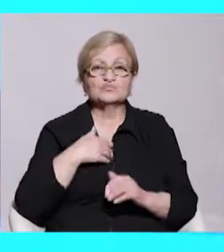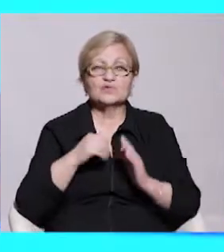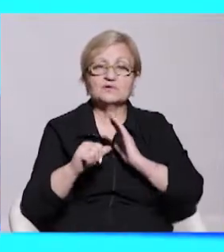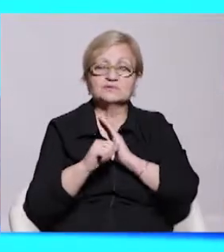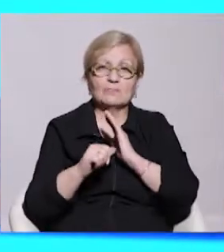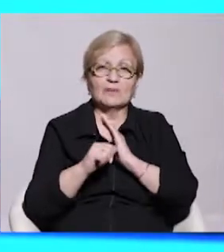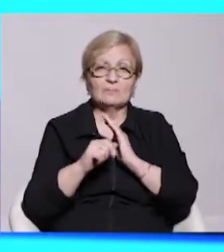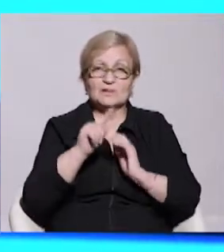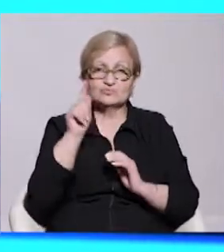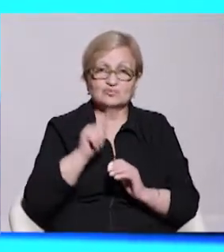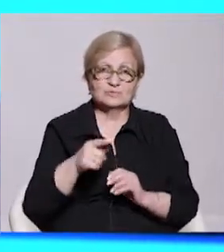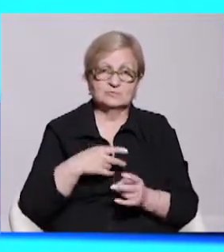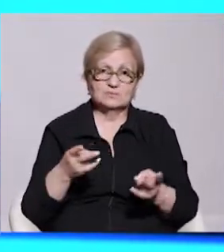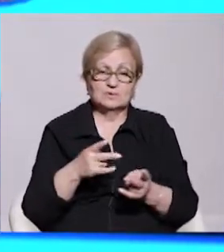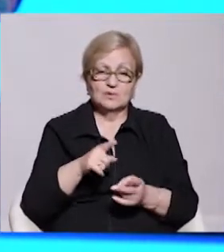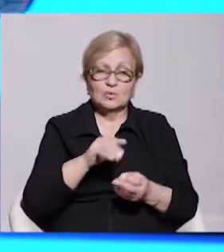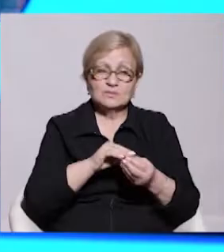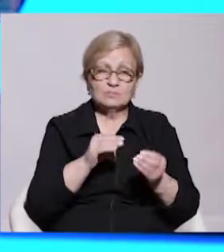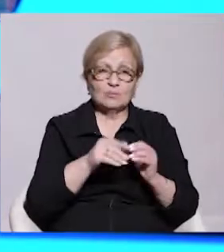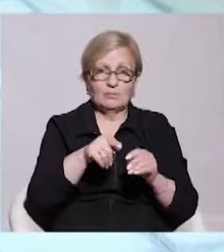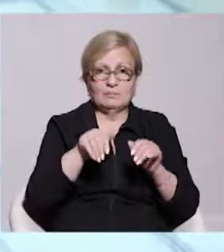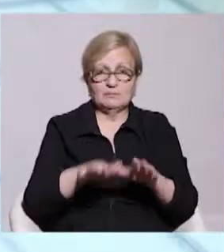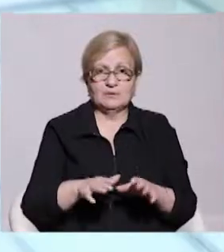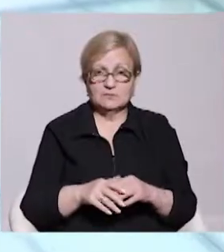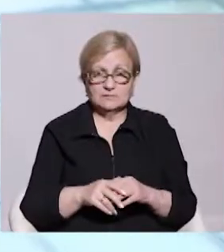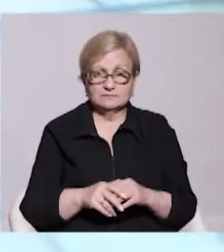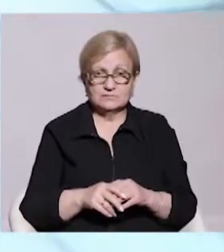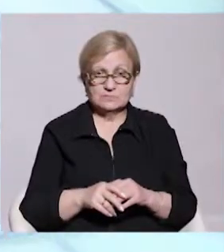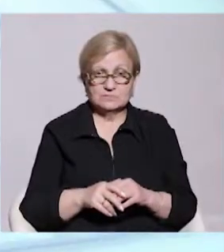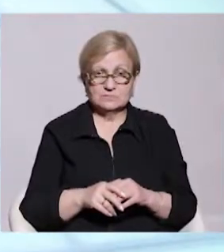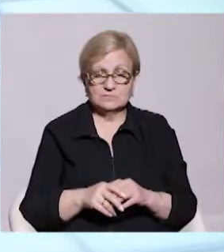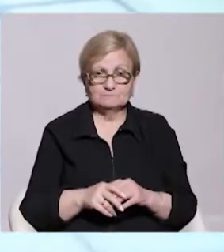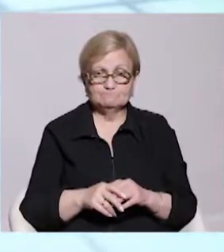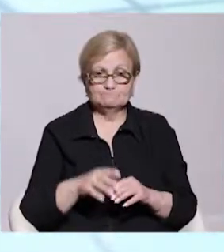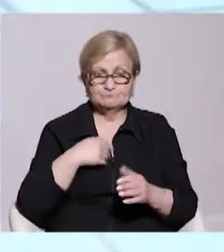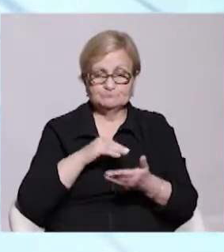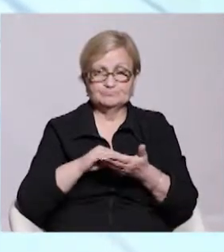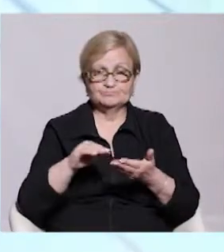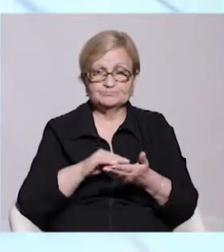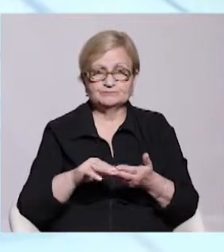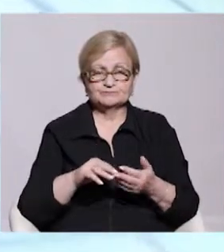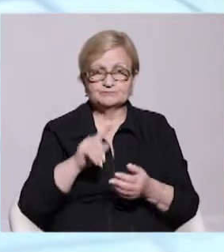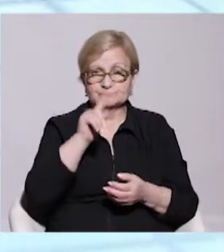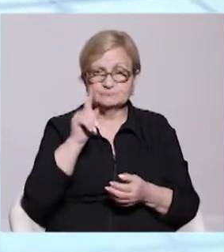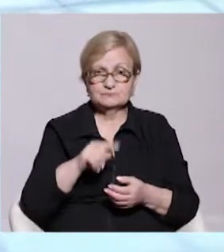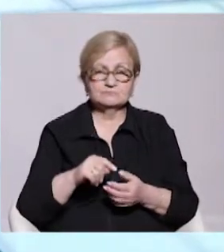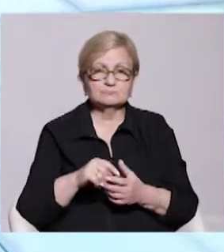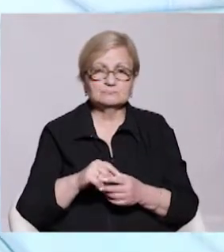დამხმარე შეკითხვა, რომ პრობლემები გადავჭრათ. ესე იგი, ვწერთ ასეთ